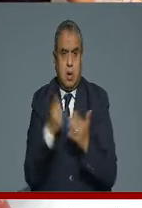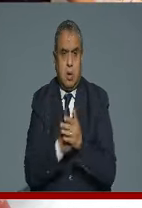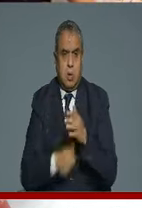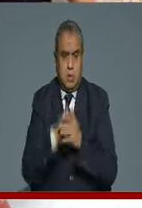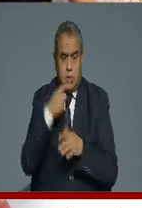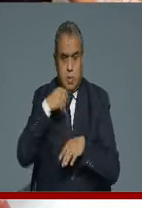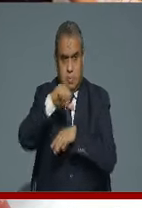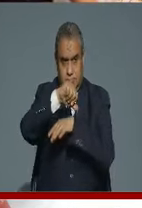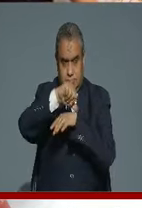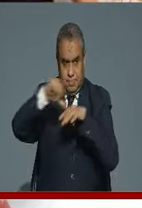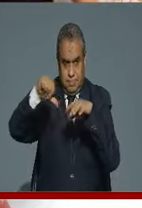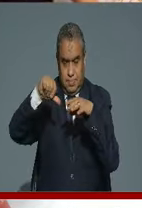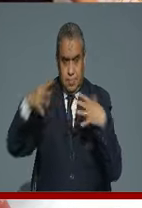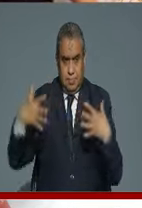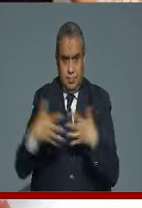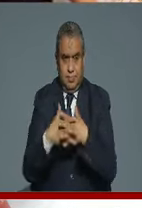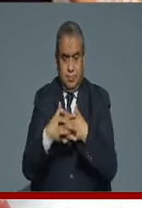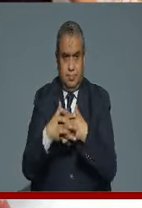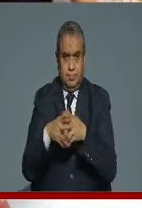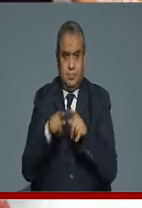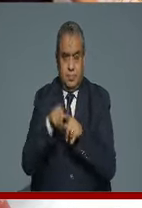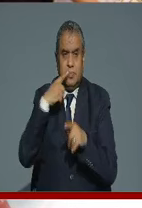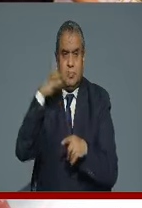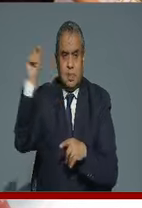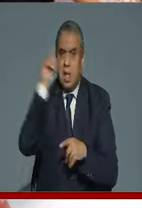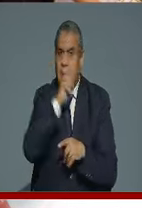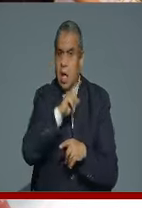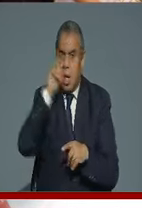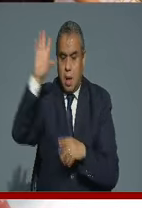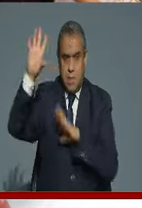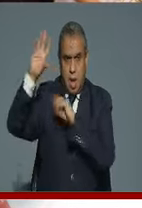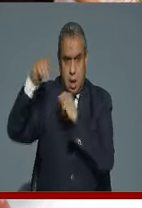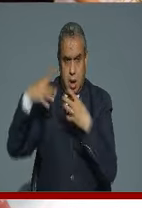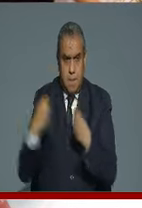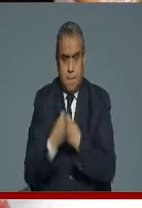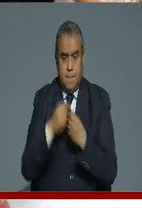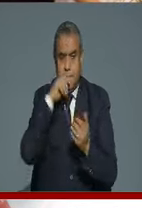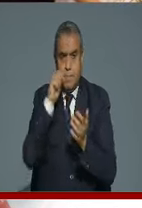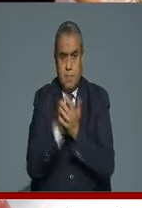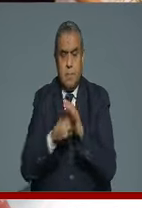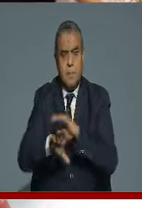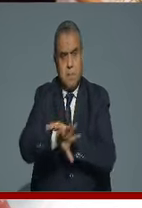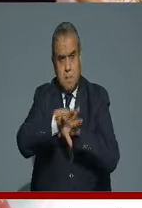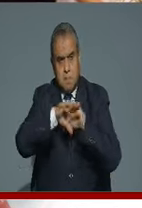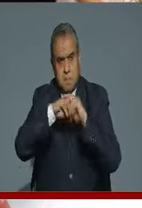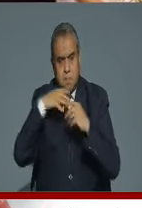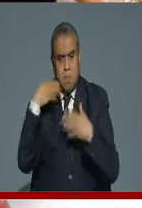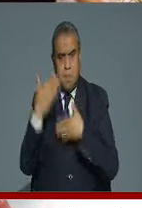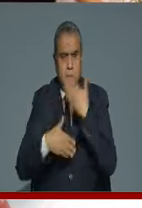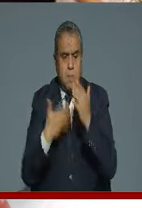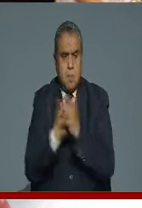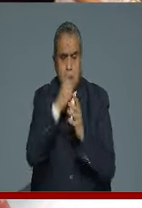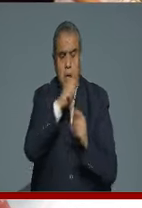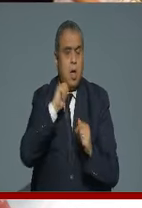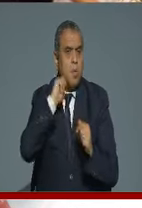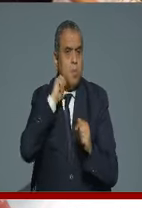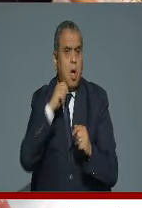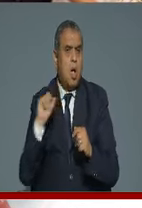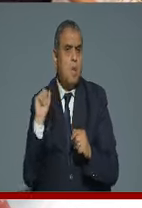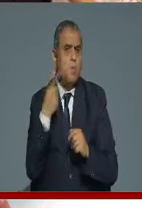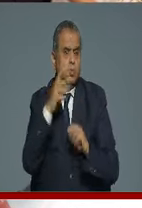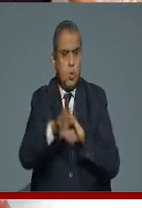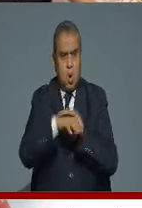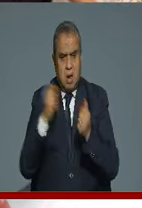وأشقائنا في الإمارات يعني يبقى فعلاً يقدروا يحققوا المدينة العالمية ديت، اللي هي